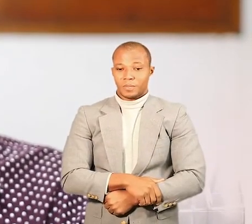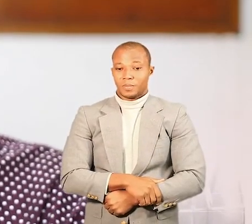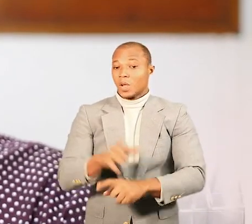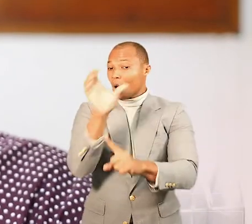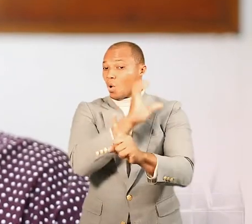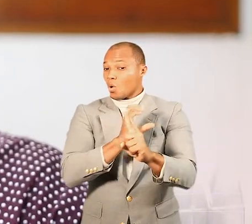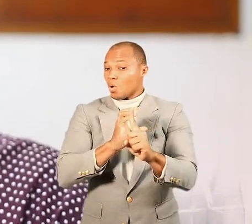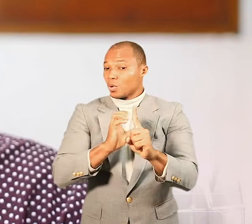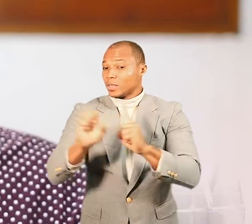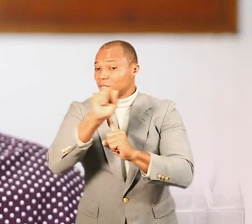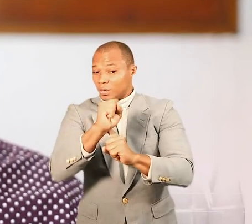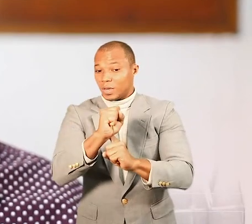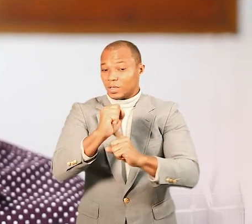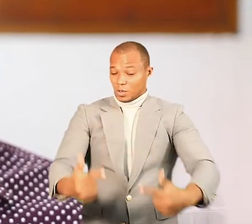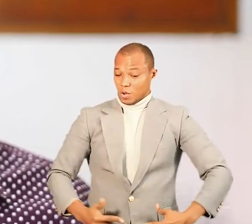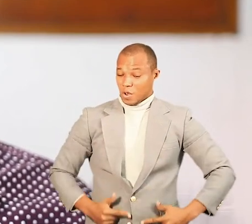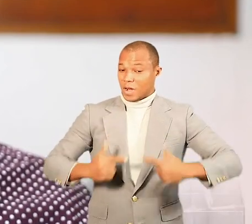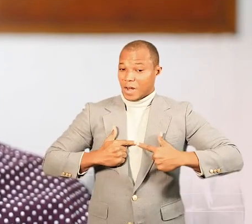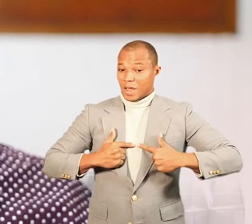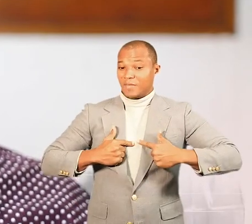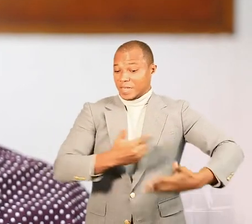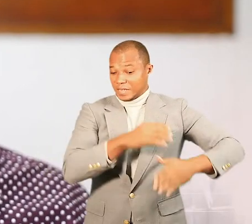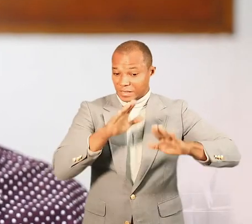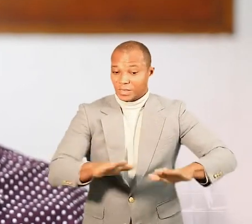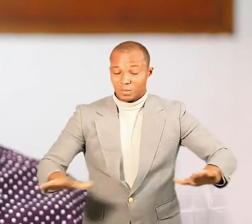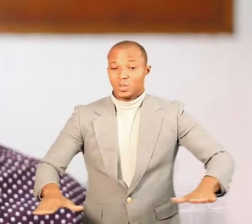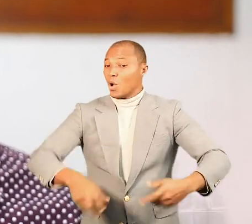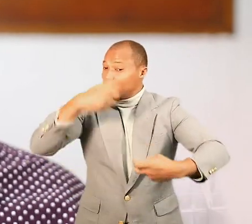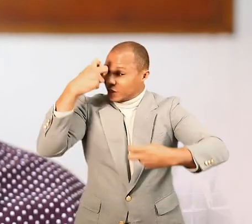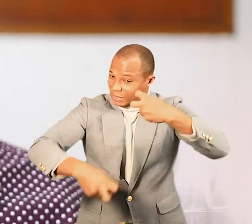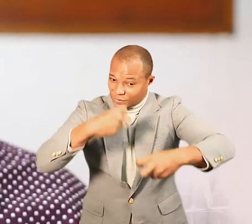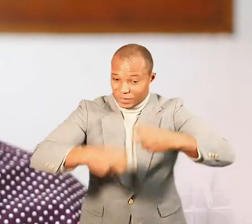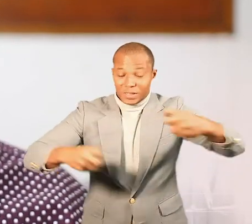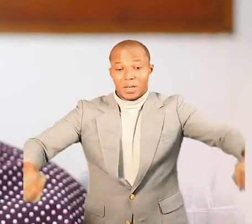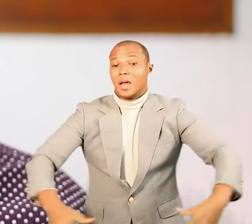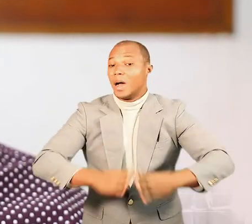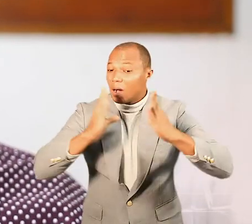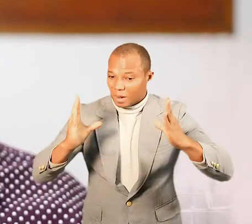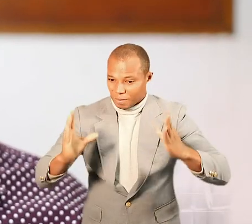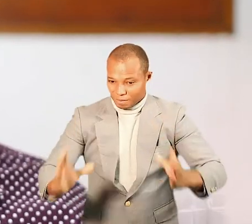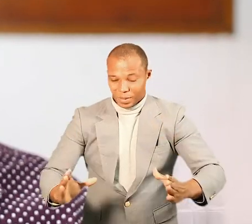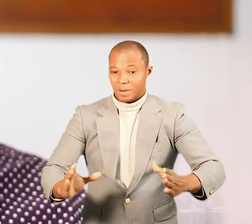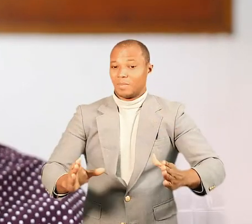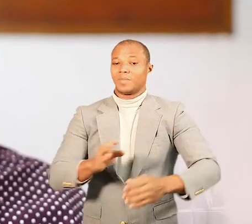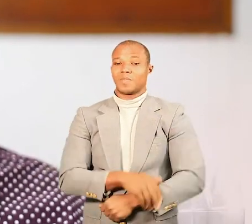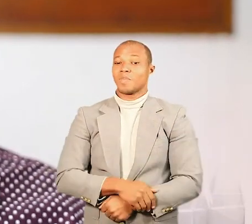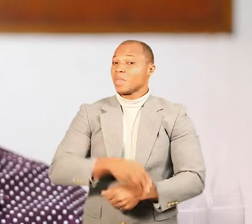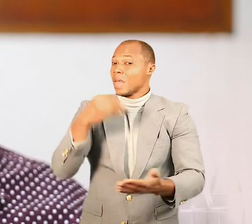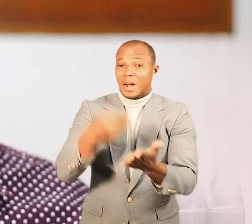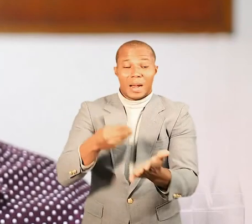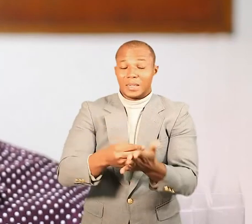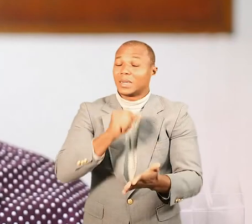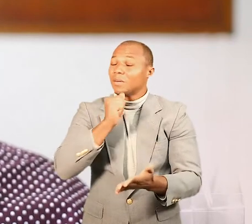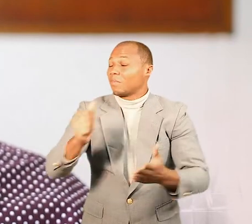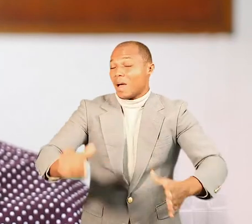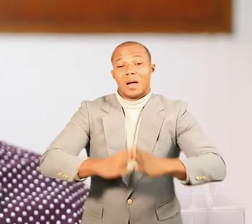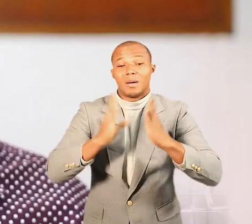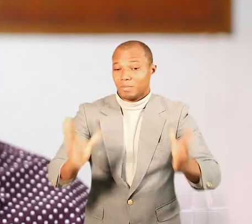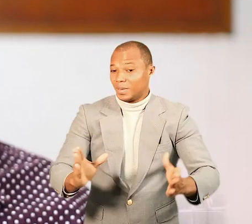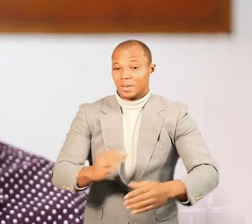Parce que les conditions de vie de mon dans la maison d'enfance sont un peu difficiles par rapport à budget, par rapport à